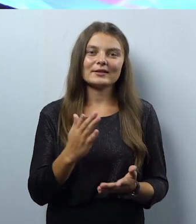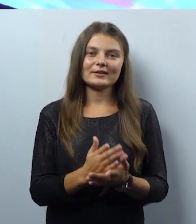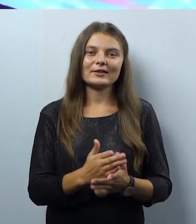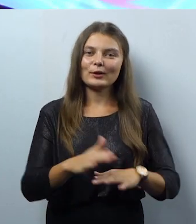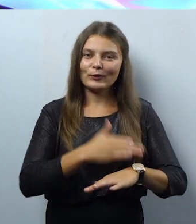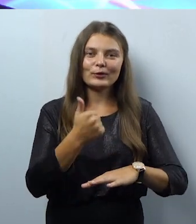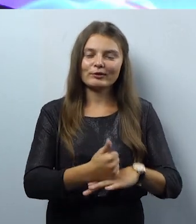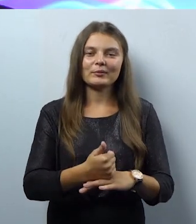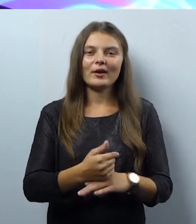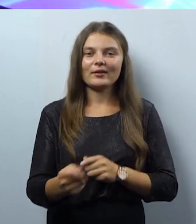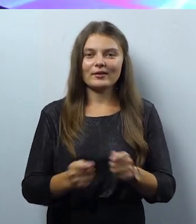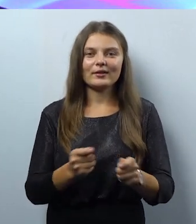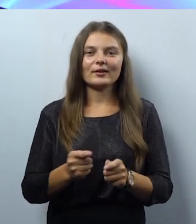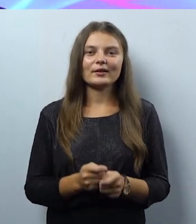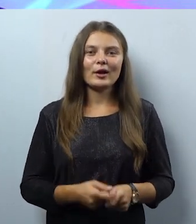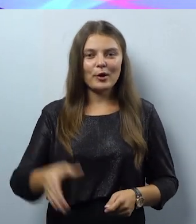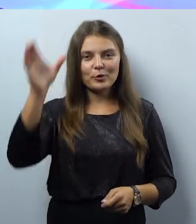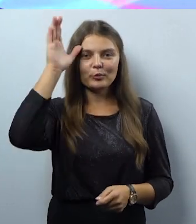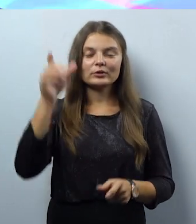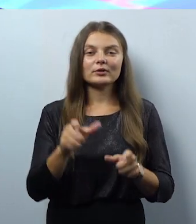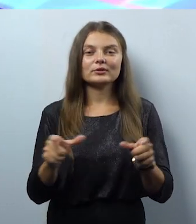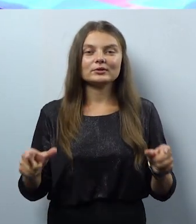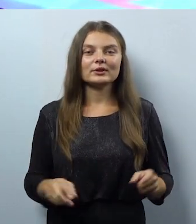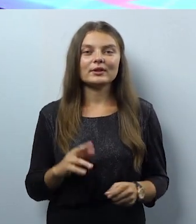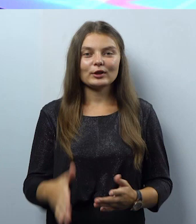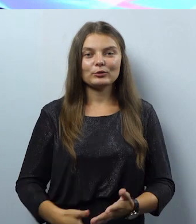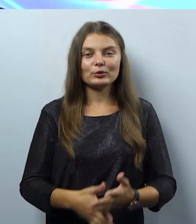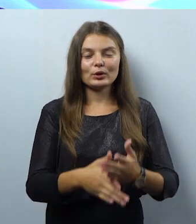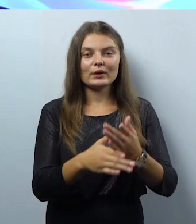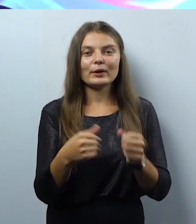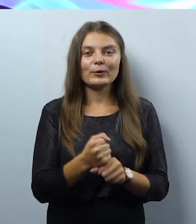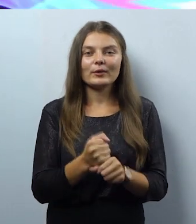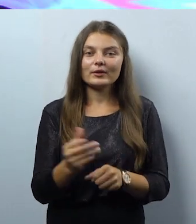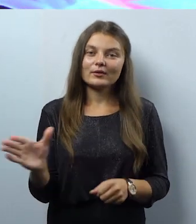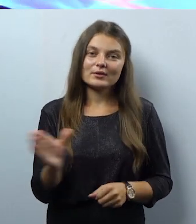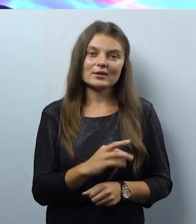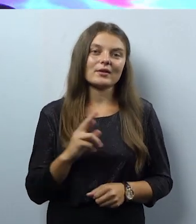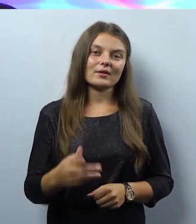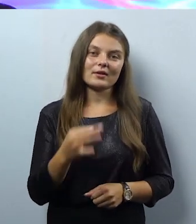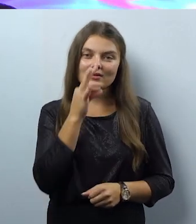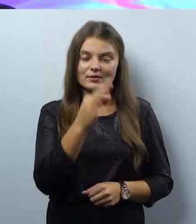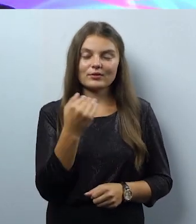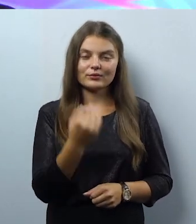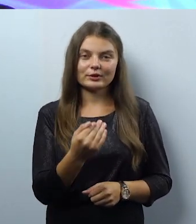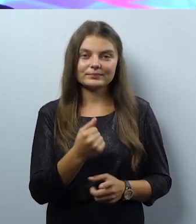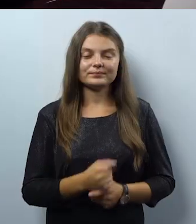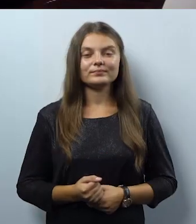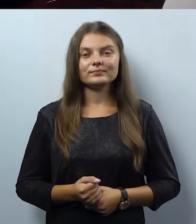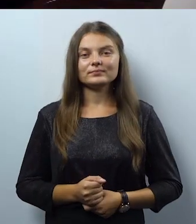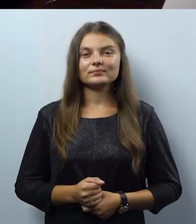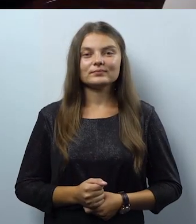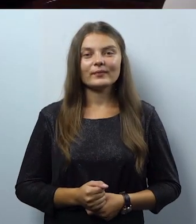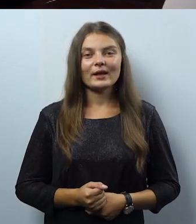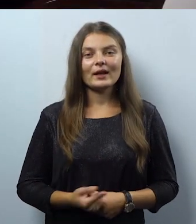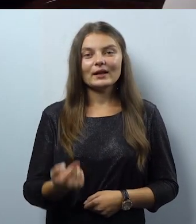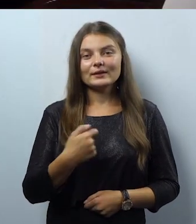тими мудрими людьми, які би допомогли йому робити ту чи іншу річ, і вона була ефективною.